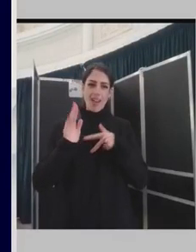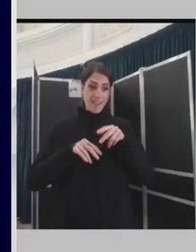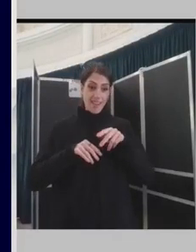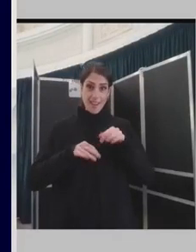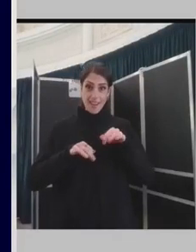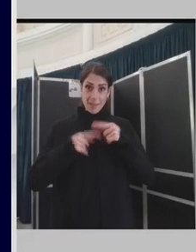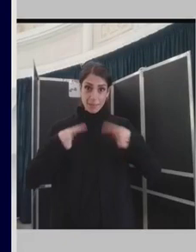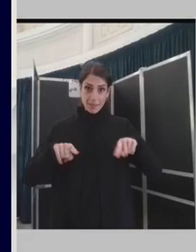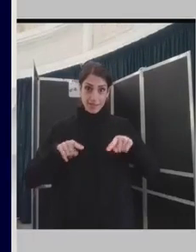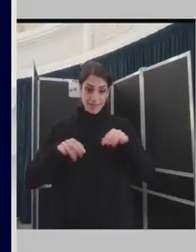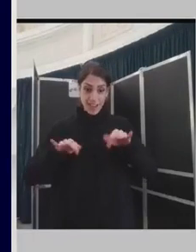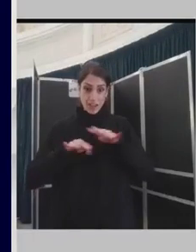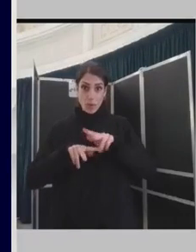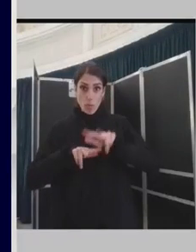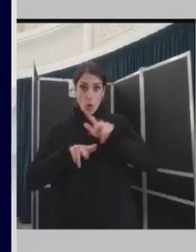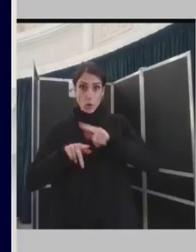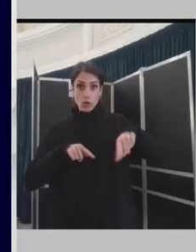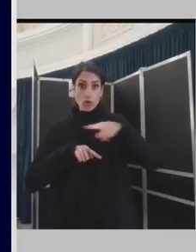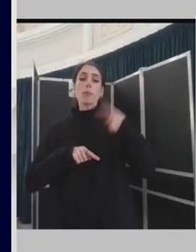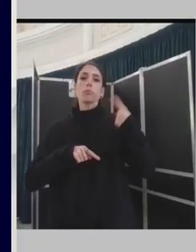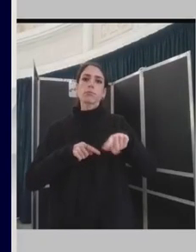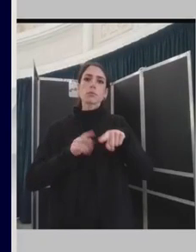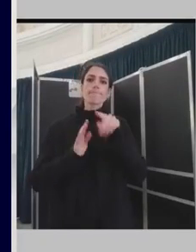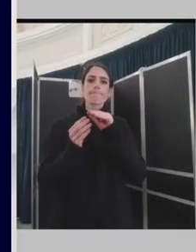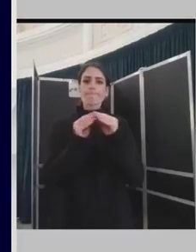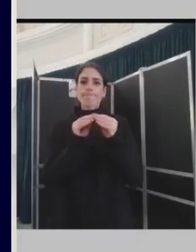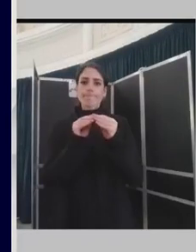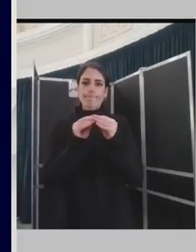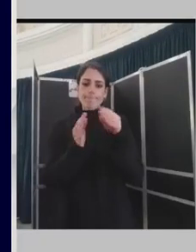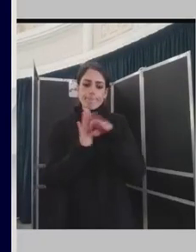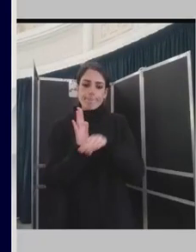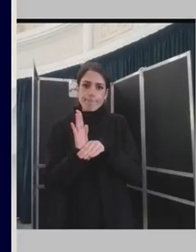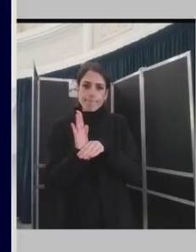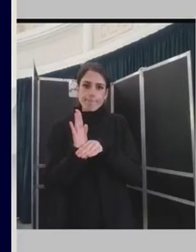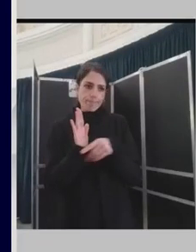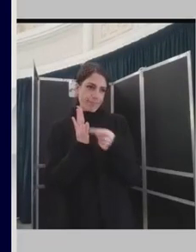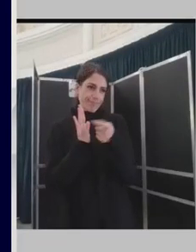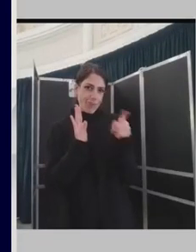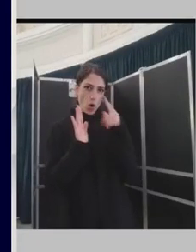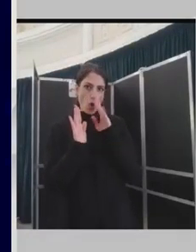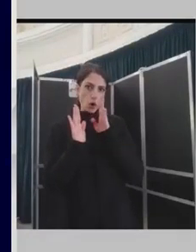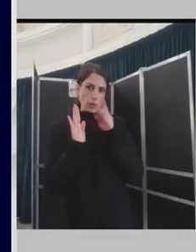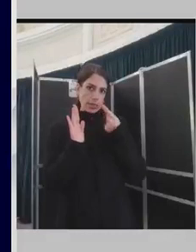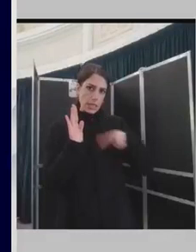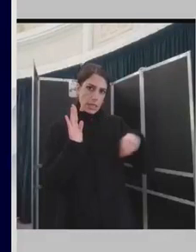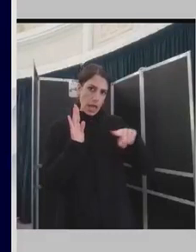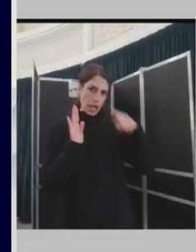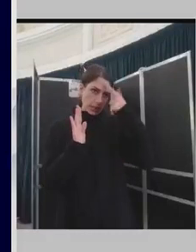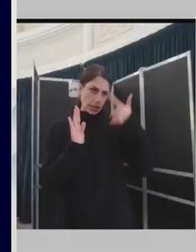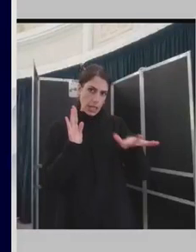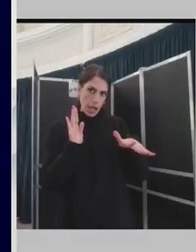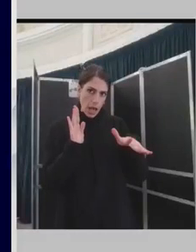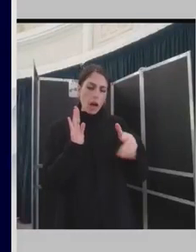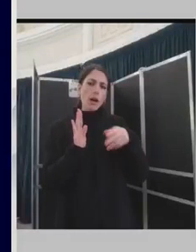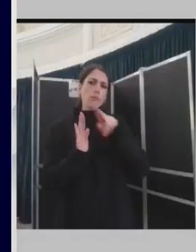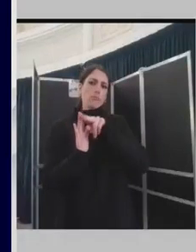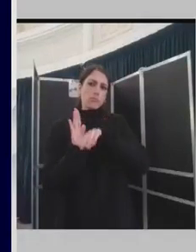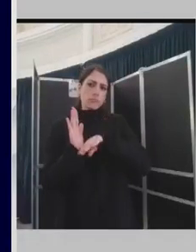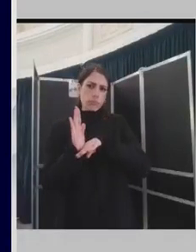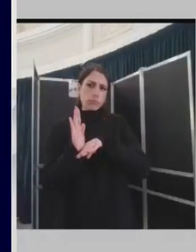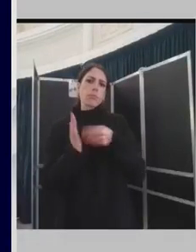sanno i consiglieri della Commissione Politiche Sociali, il piano è già stato abbondantemente redatto, sono